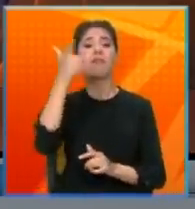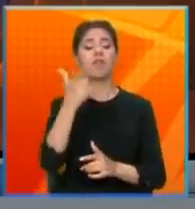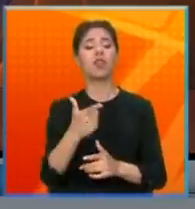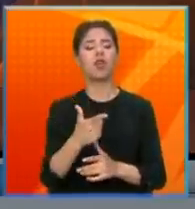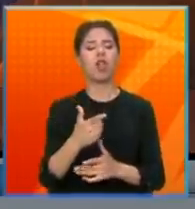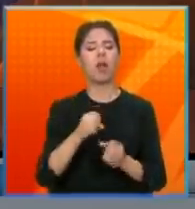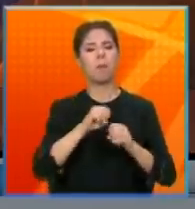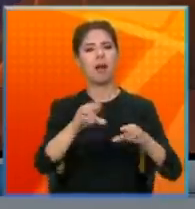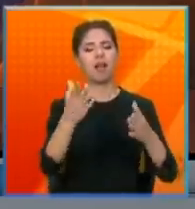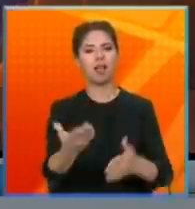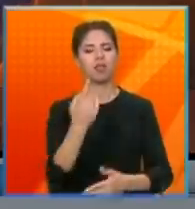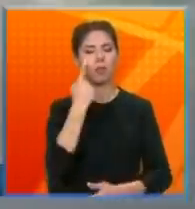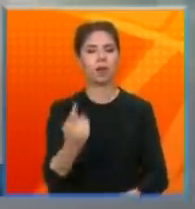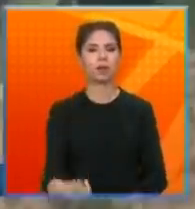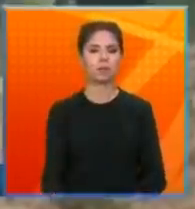görüntüleri servis etti.